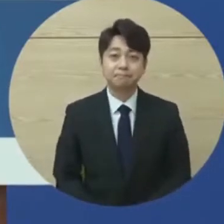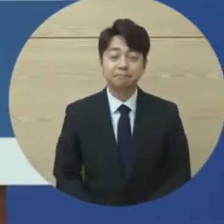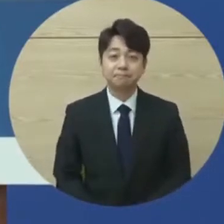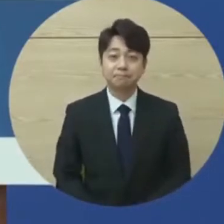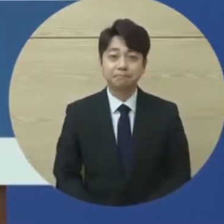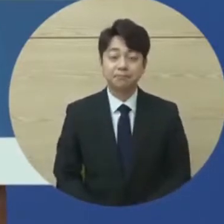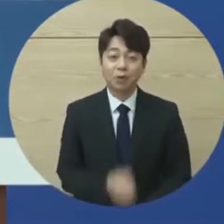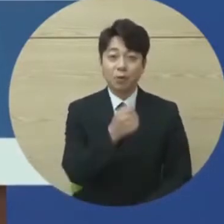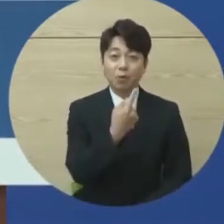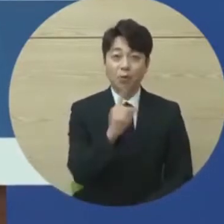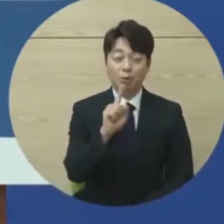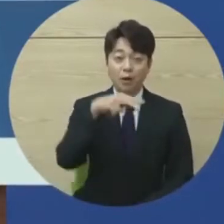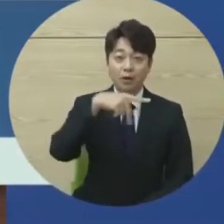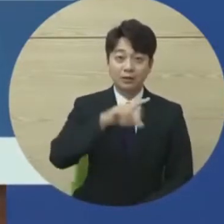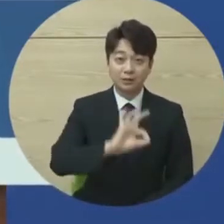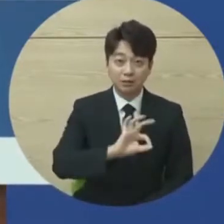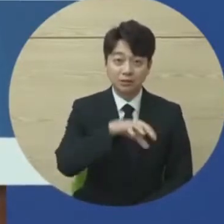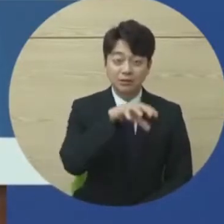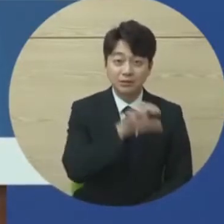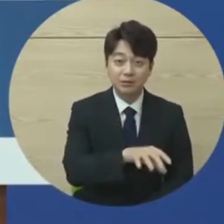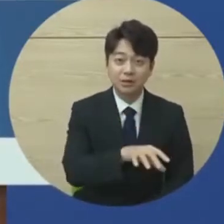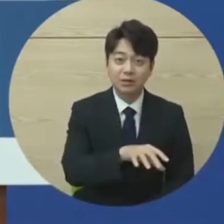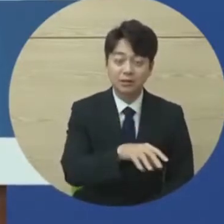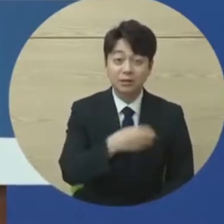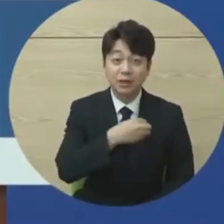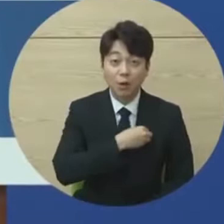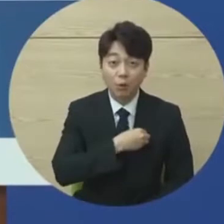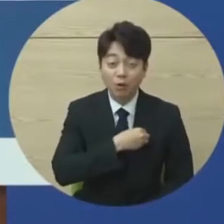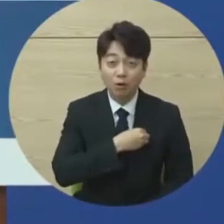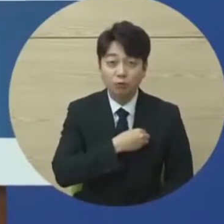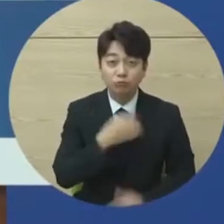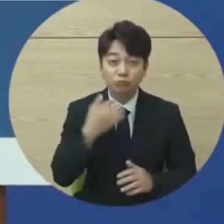지역에는 권리당원이 딴 두 명뿐이 없었습니다.